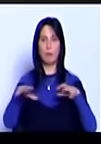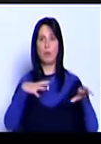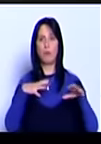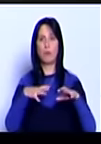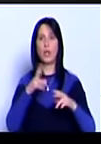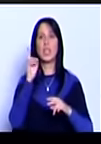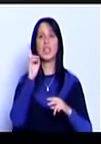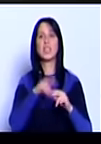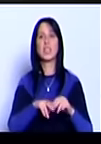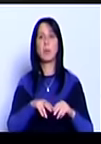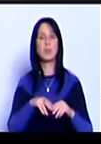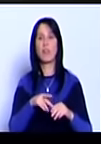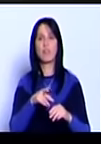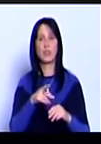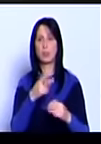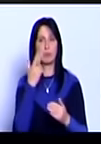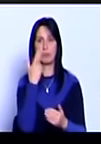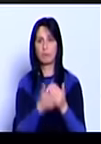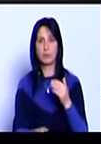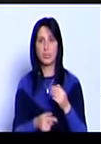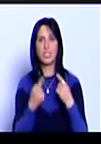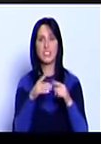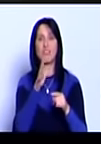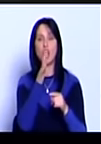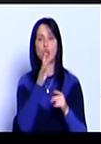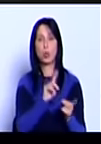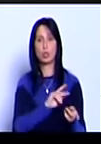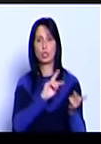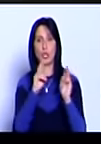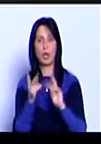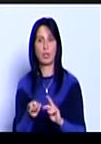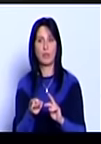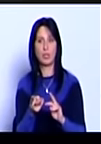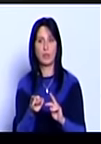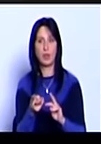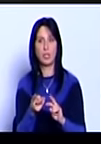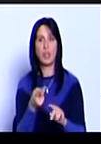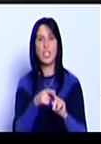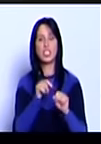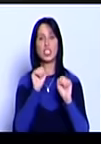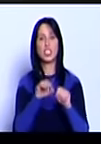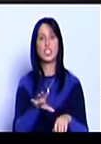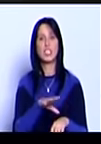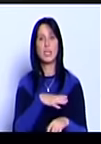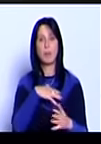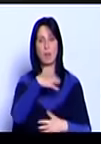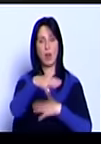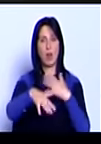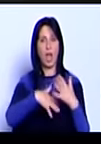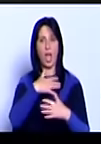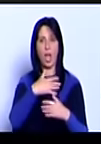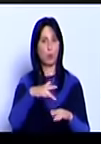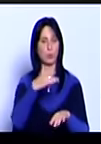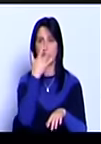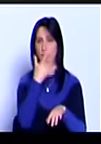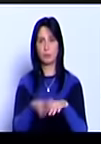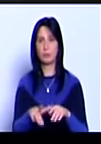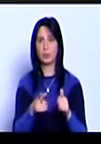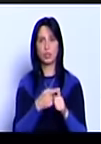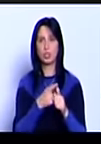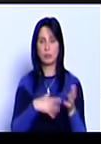დამთავრდება ფიასკოთი. სხვა დროში გადავდივართ, სხვა ეპოქაში შევდივართ. ეს შეიძლება იყოს ქაოსი და თვითგანადგურების